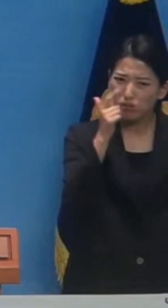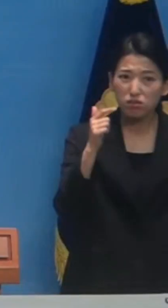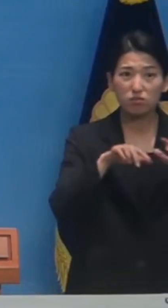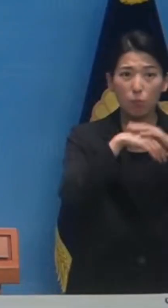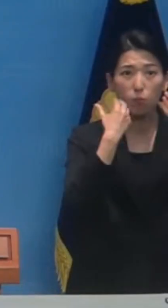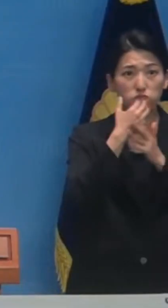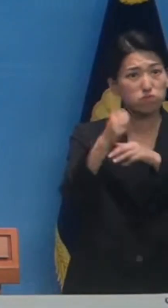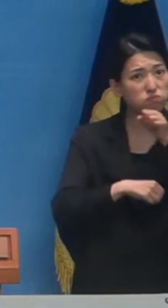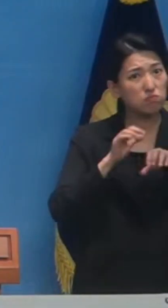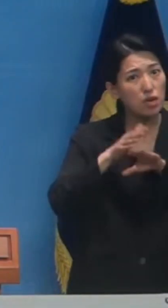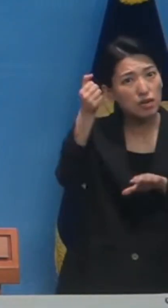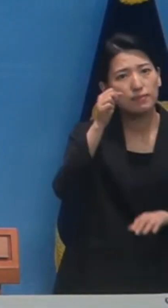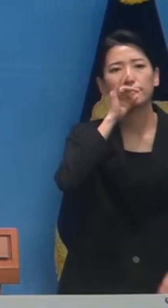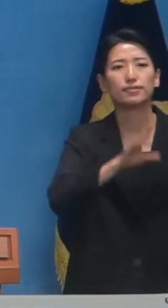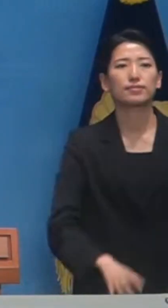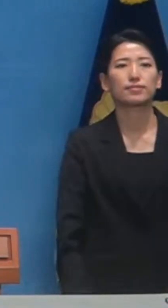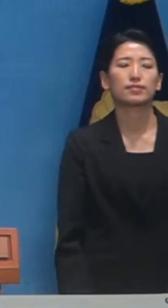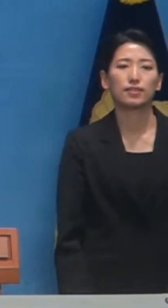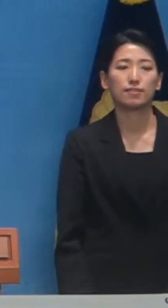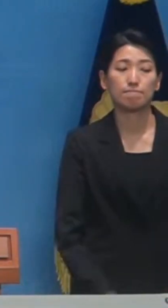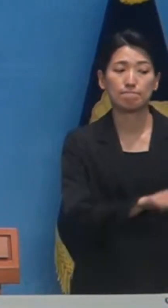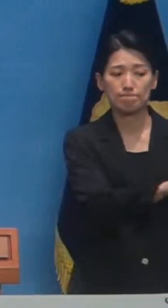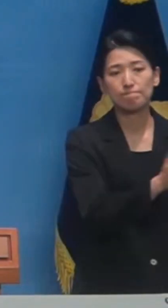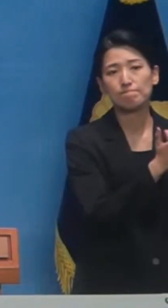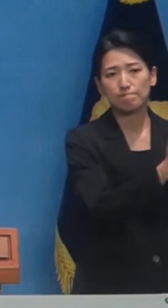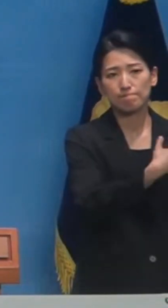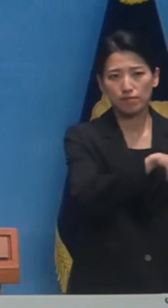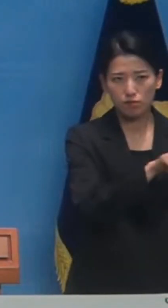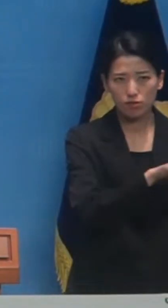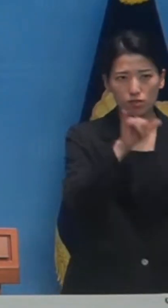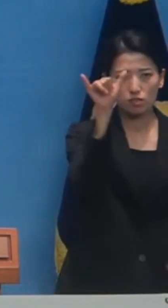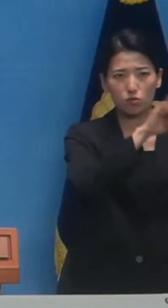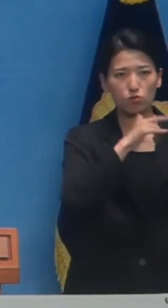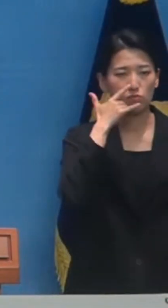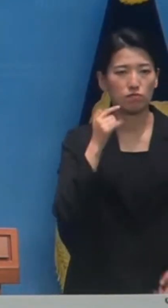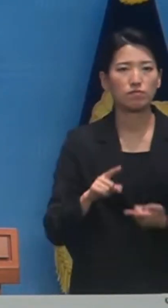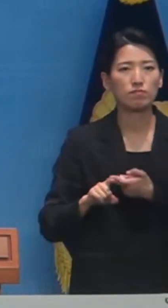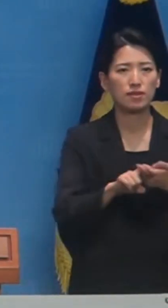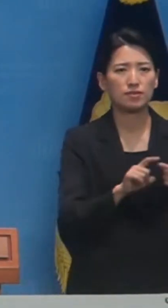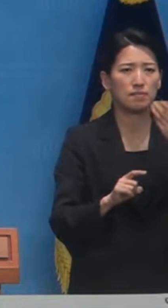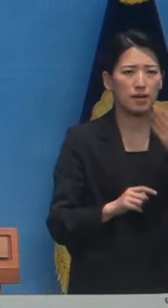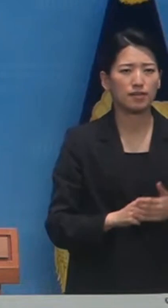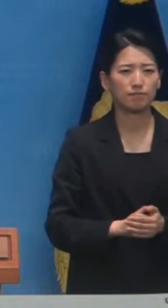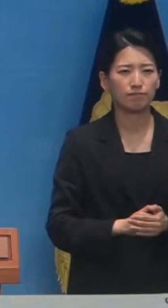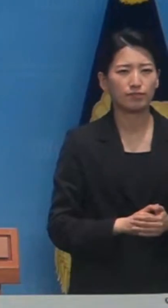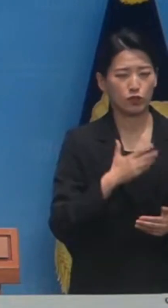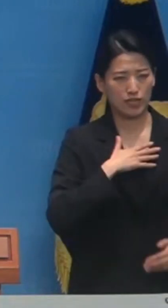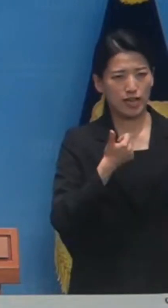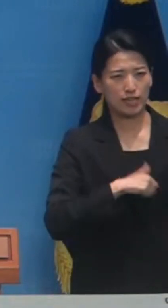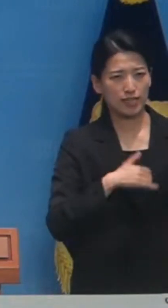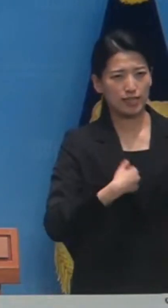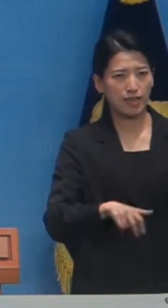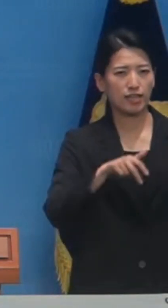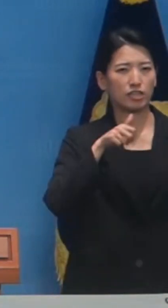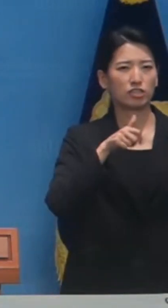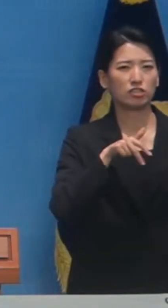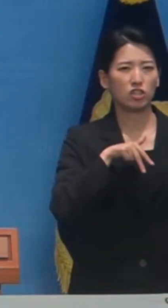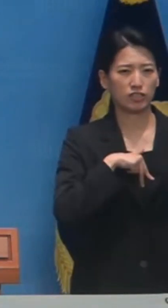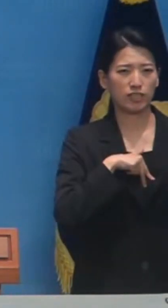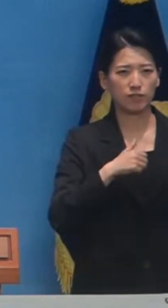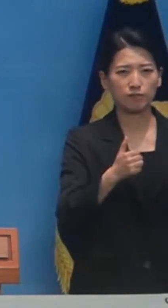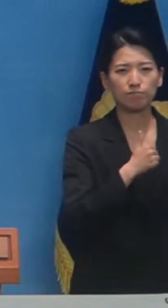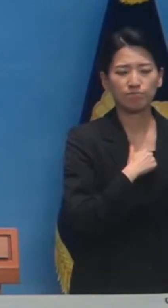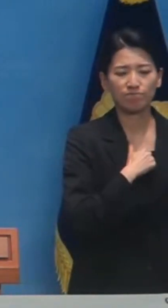선언합니다. 이 헌장을 막기 위해 전국의 학부모는 연대할 것이며 자녀의 정체성과 가정을 지키기 위해